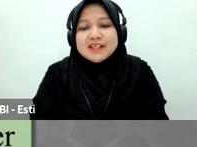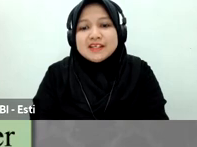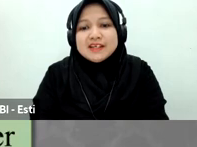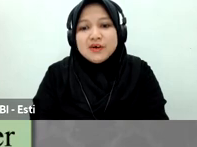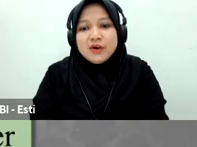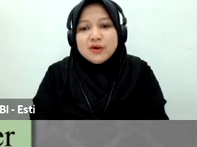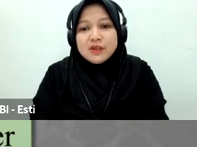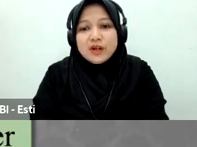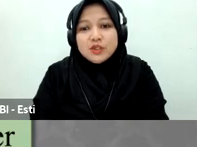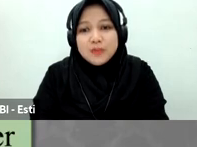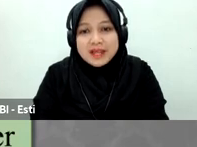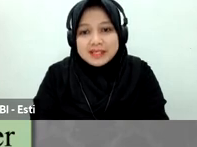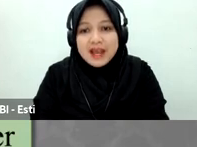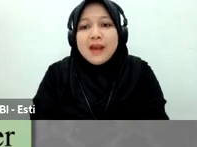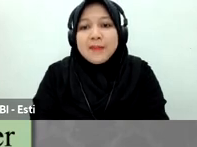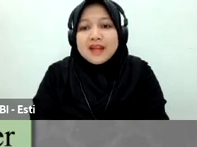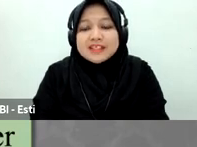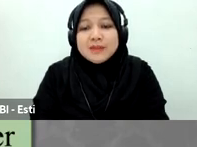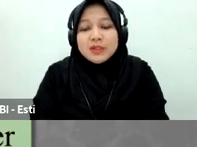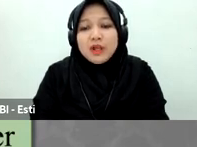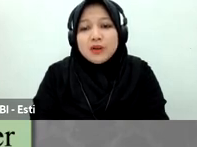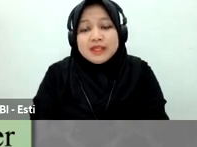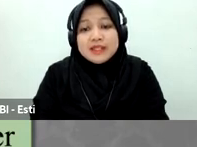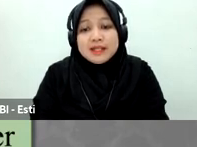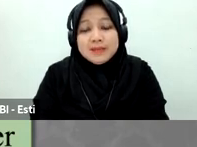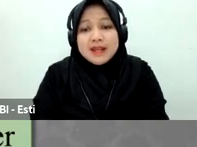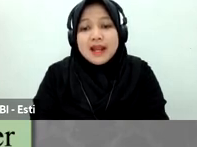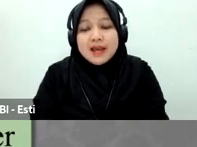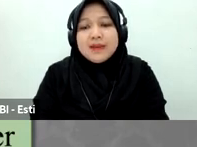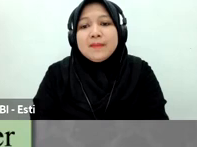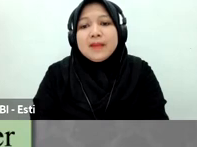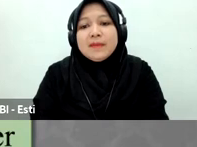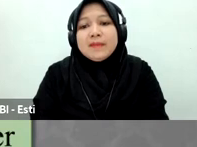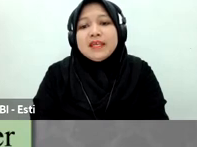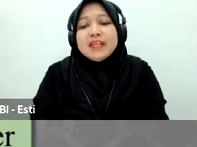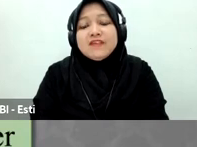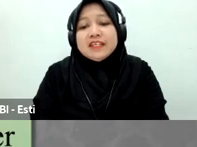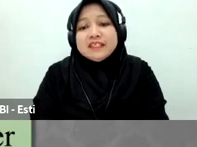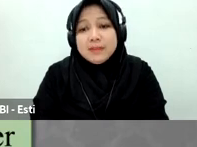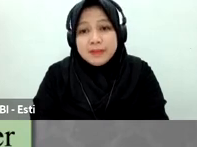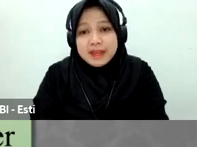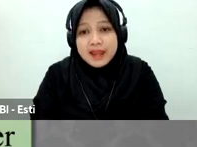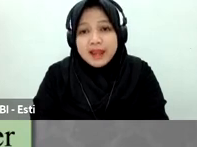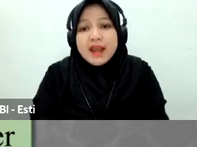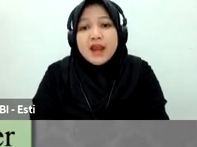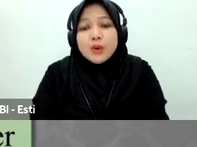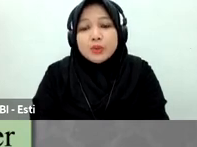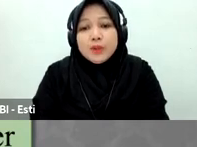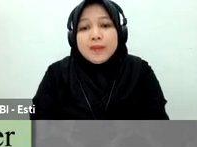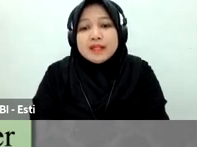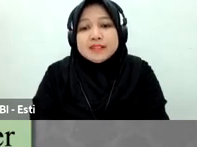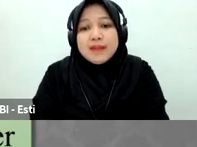menjelaskan seorang juru bahasa pada sebetulnya kalau kita tilik lebih dalam mereka memiliki definisi yang berbeda